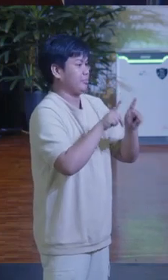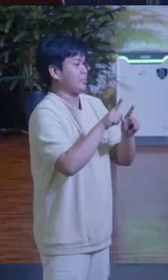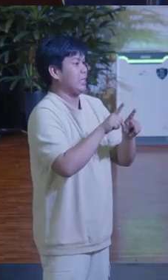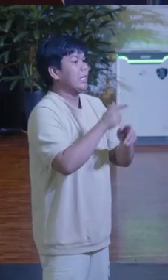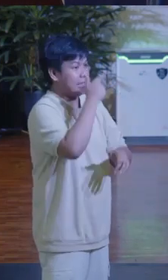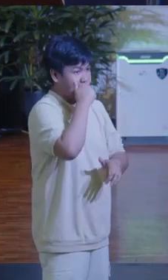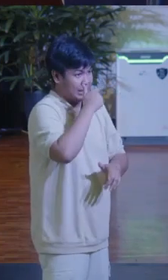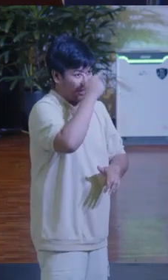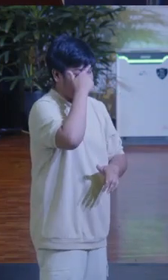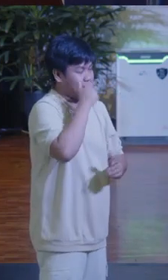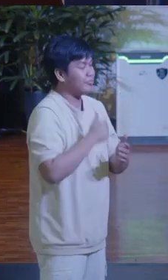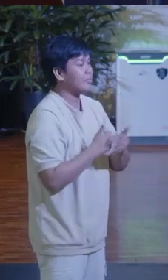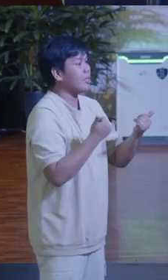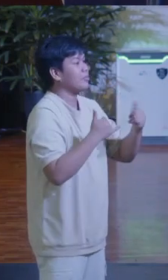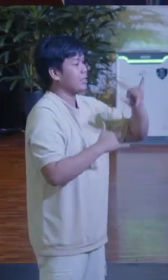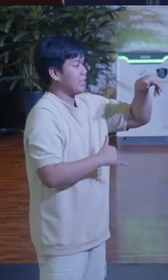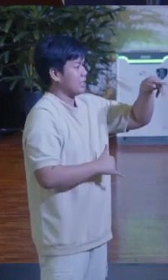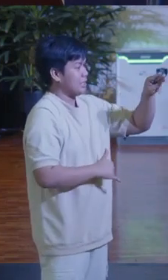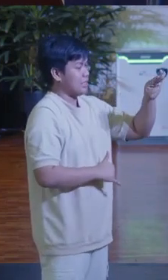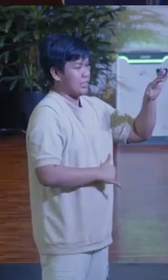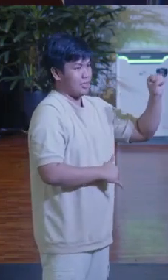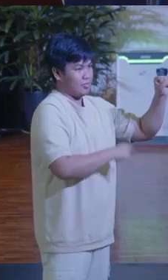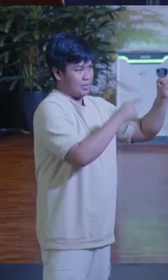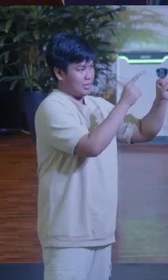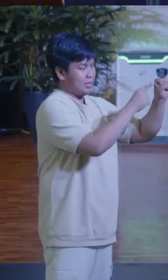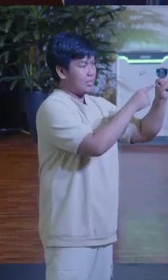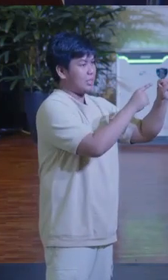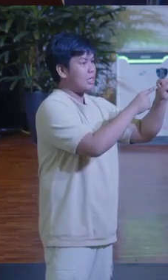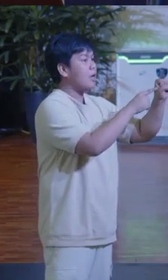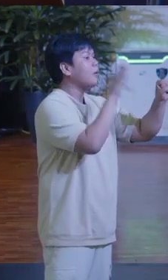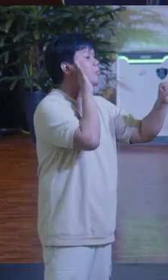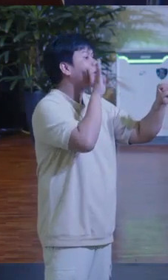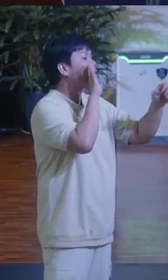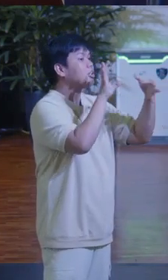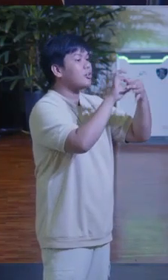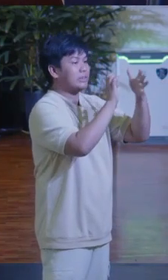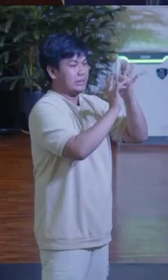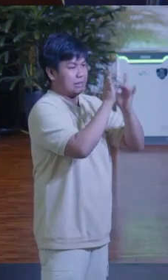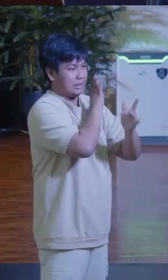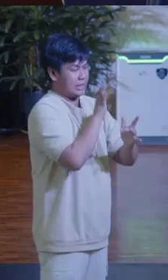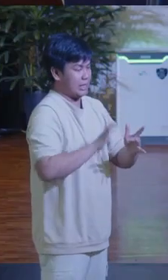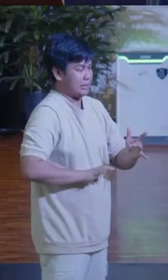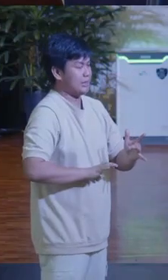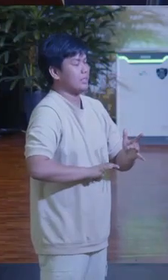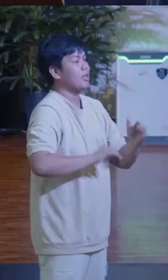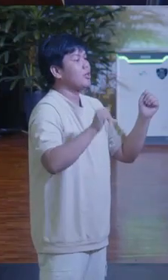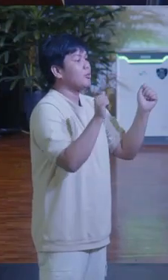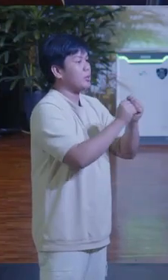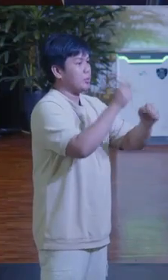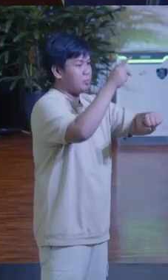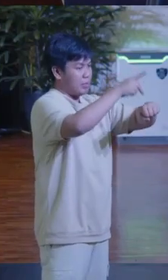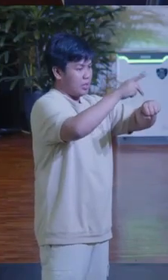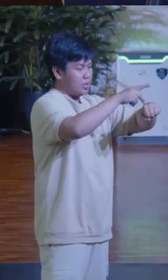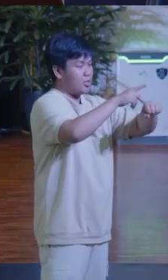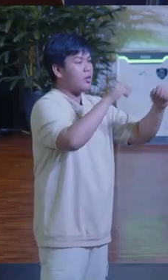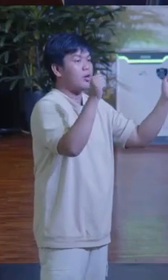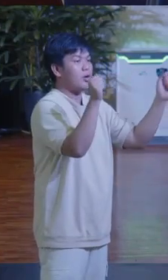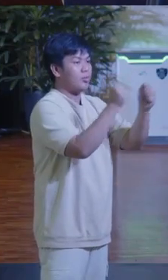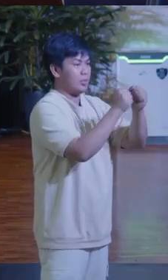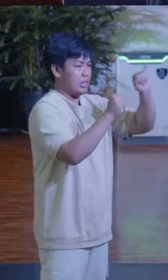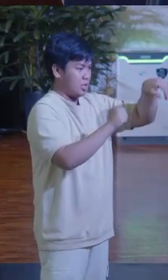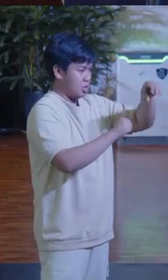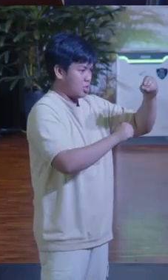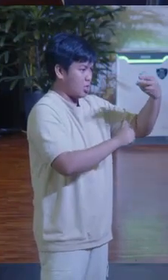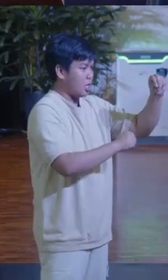Diba? Yung 3 pillars sa church at Jerusalem. Si Cephas, si James, at